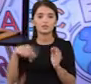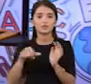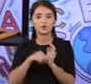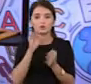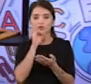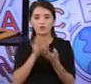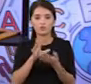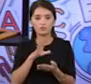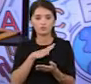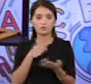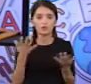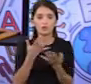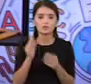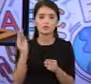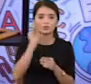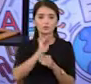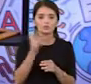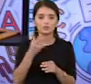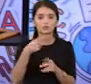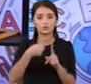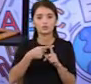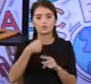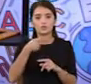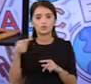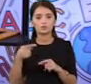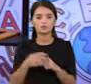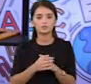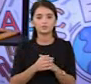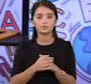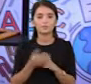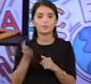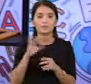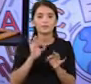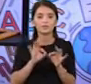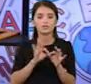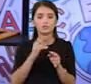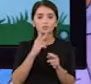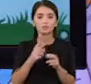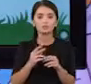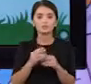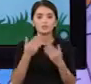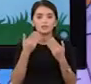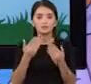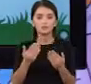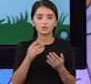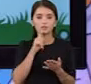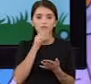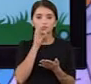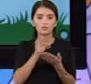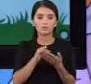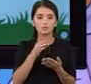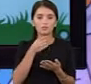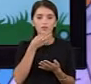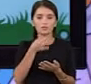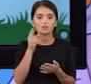26 bo'lish kerak. Qaysi amal ishorasi yetishmayapti? Keling tekshirib ko'ramiz. Siz ham shu javobni